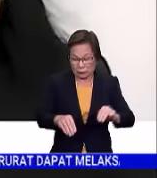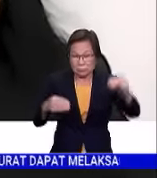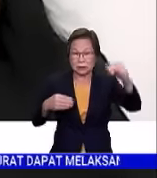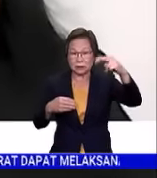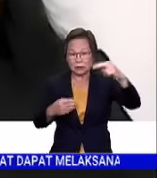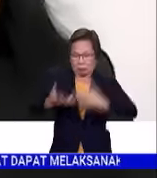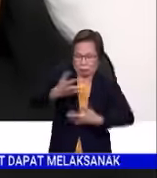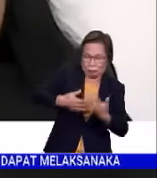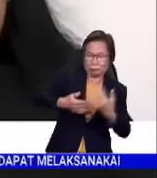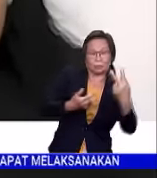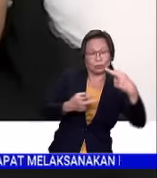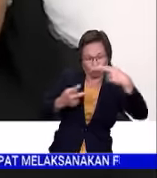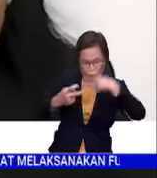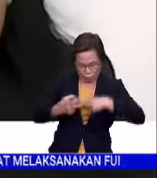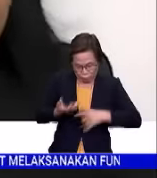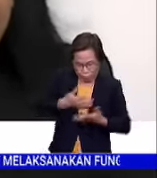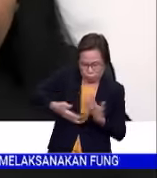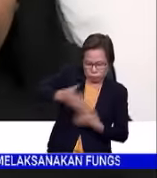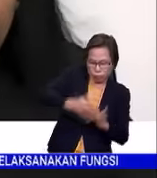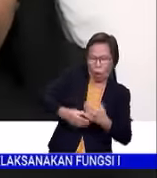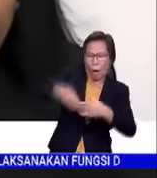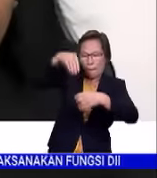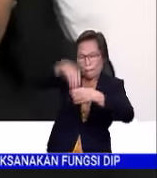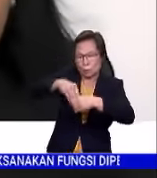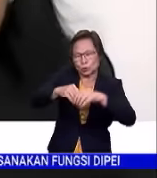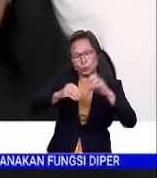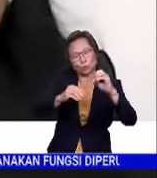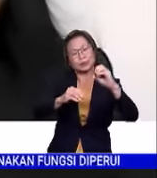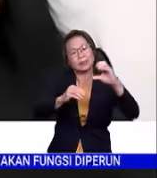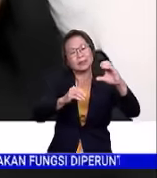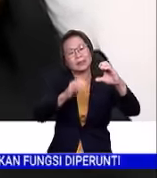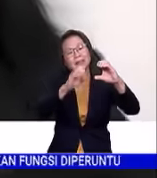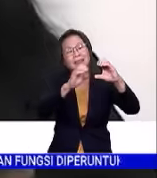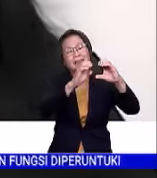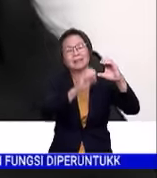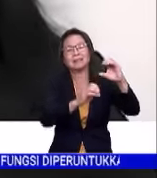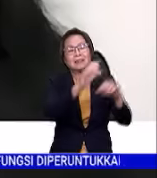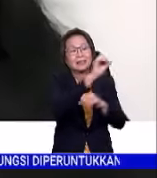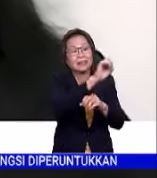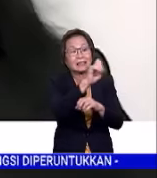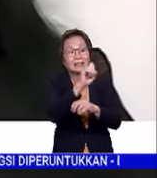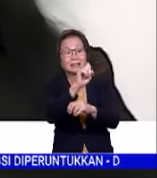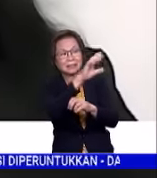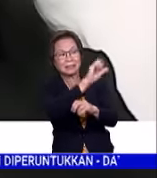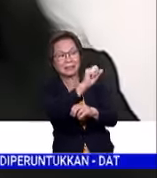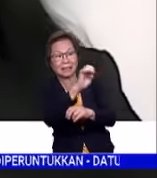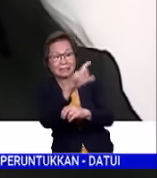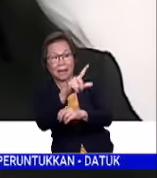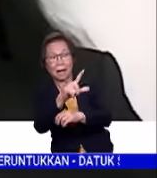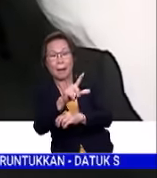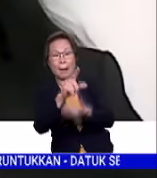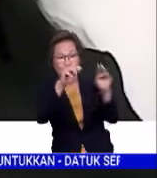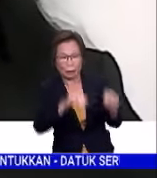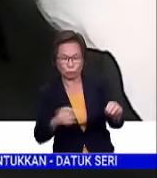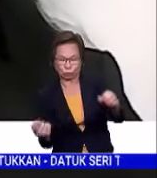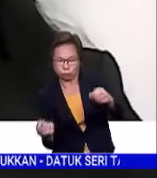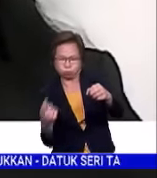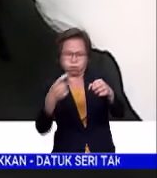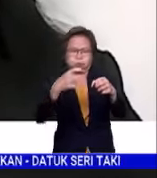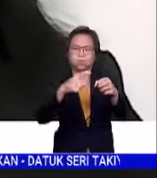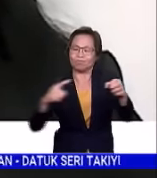interaksi, semakin cepat ia boleh menembusi sel manusia dan boleh merebak dan menyebab juga boleh